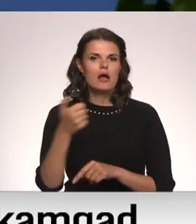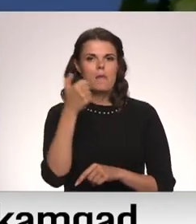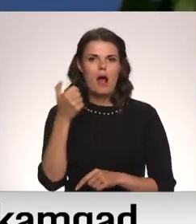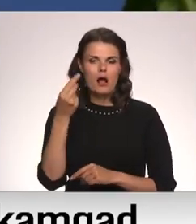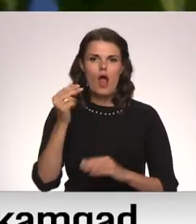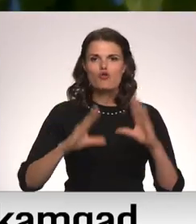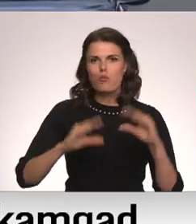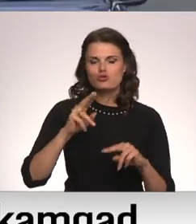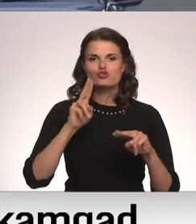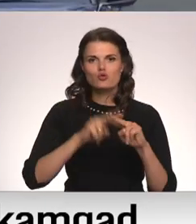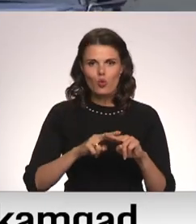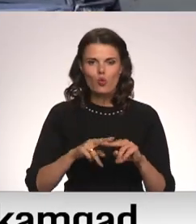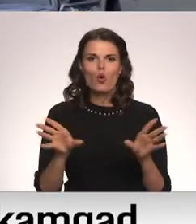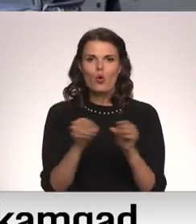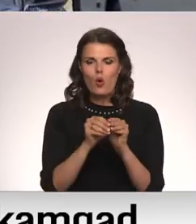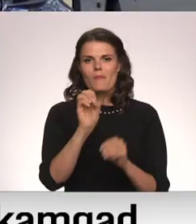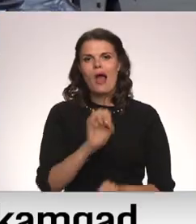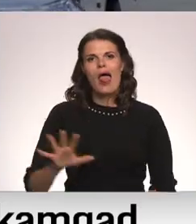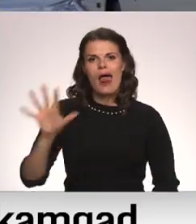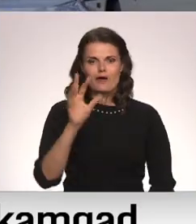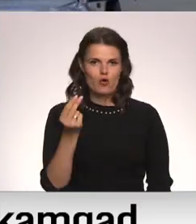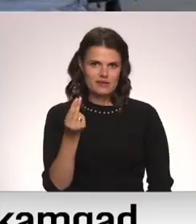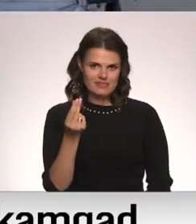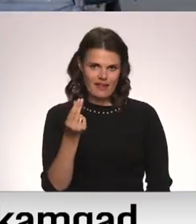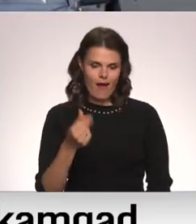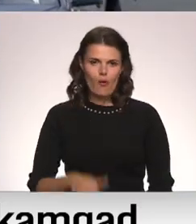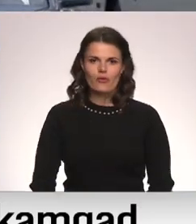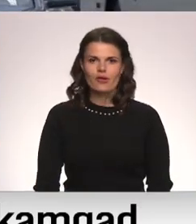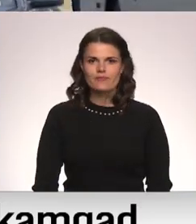struktūra fondu naudu. Ausmas Prukta, Arvis Gailums, Latgales reģionālā televīzija.